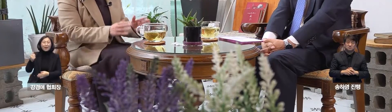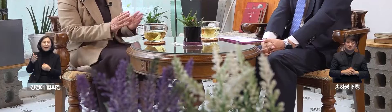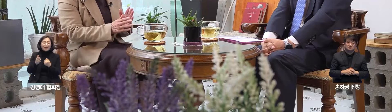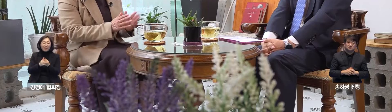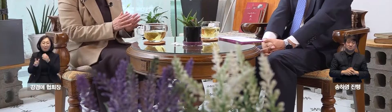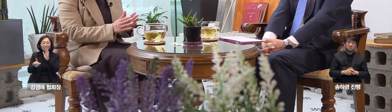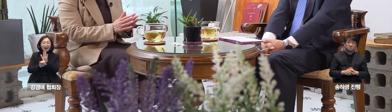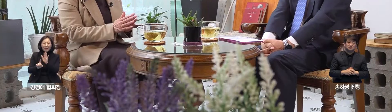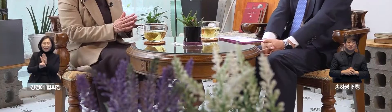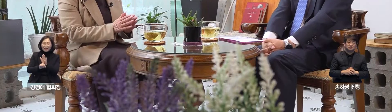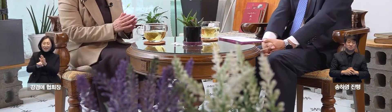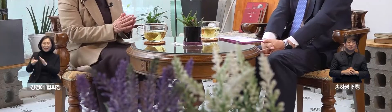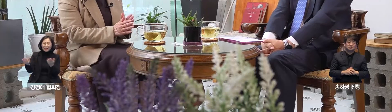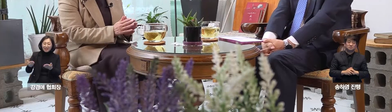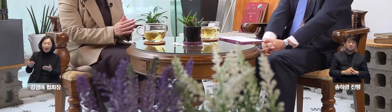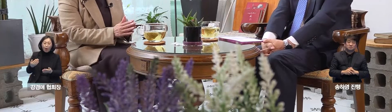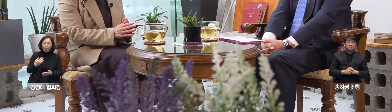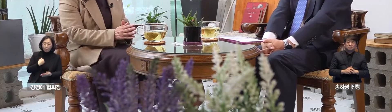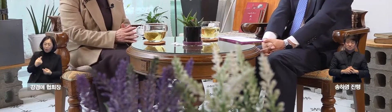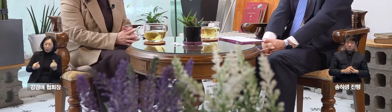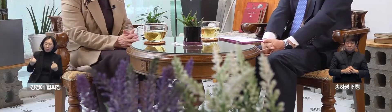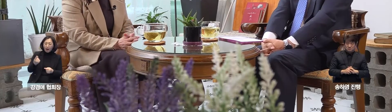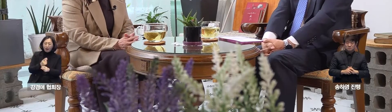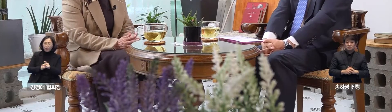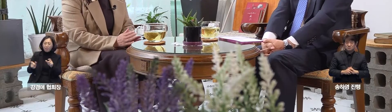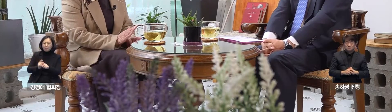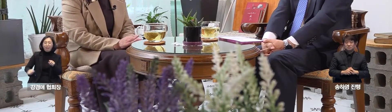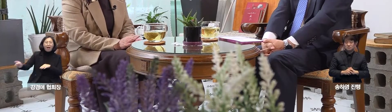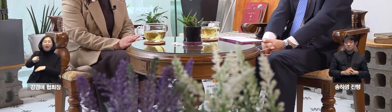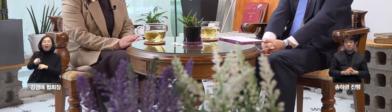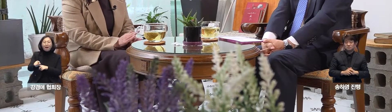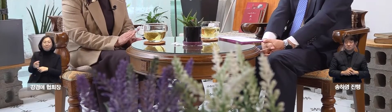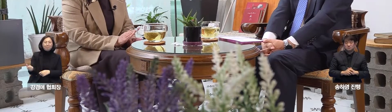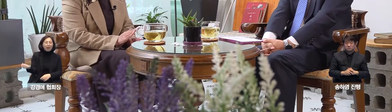마케팅 쪽에 저희보다 조금 더 빠른 것 같아요. 그러다 보니까